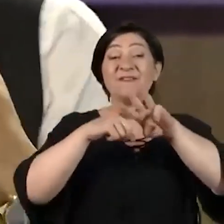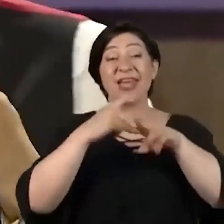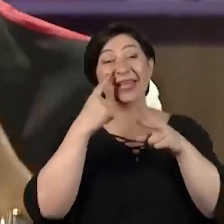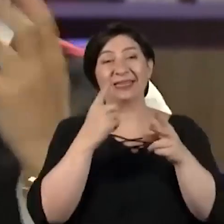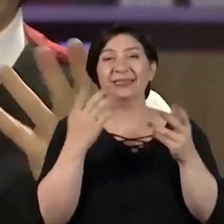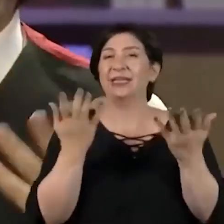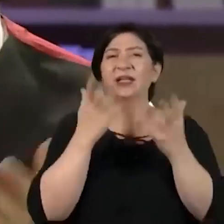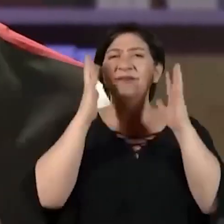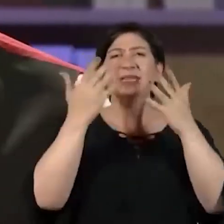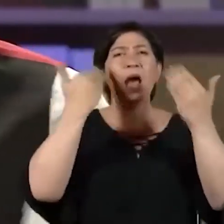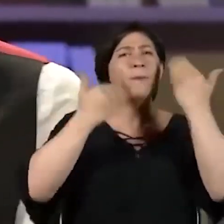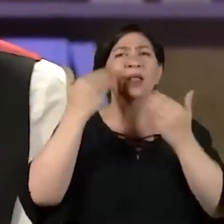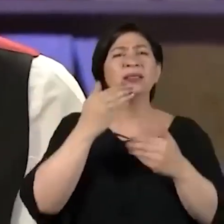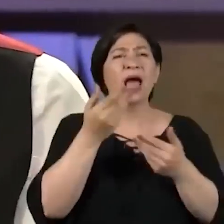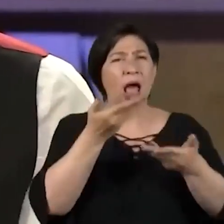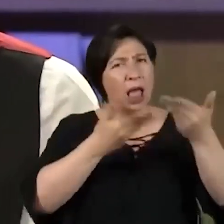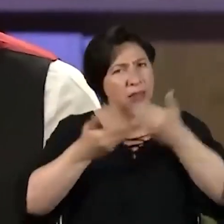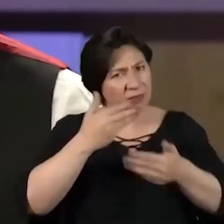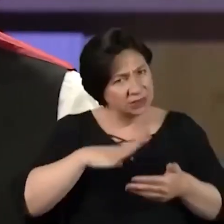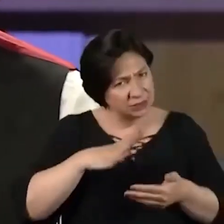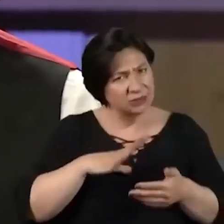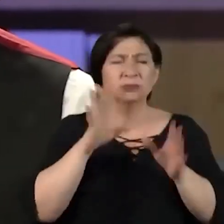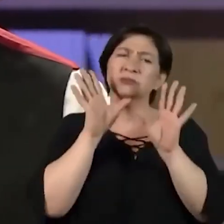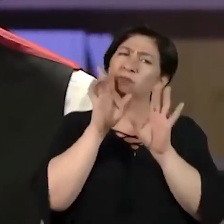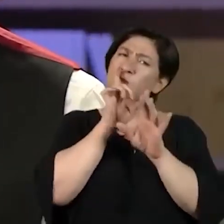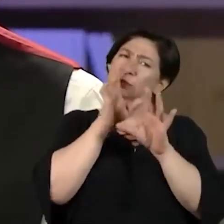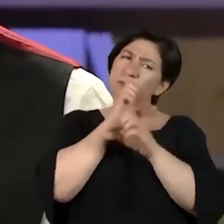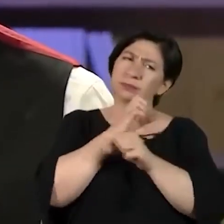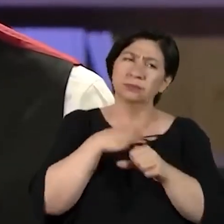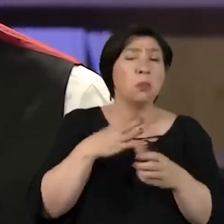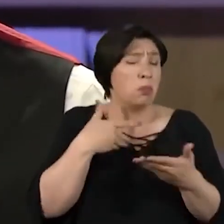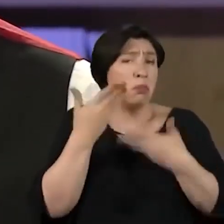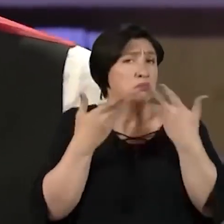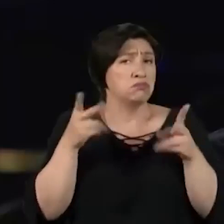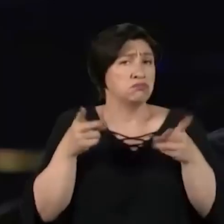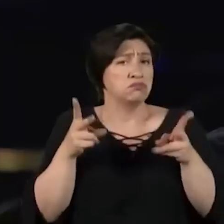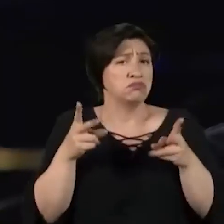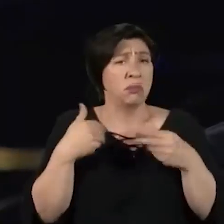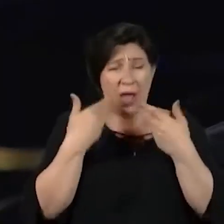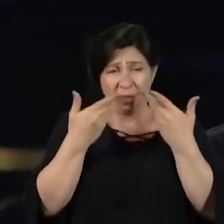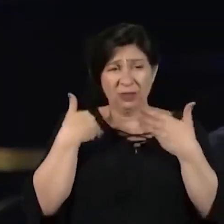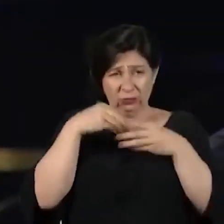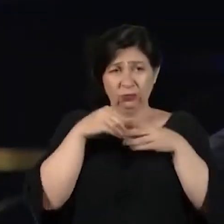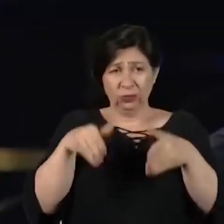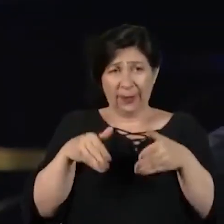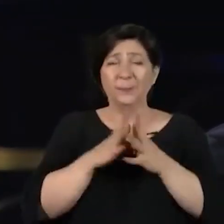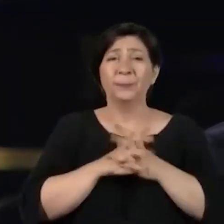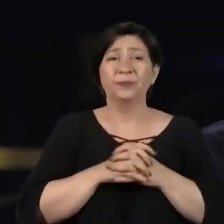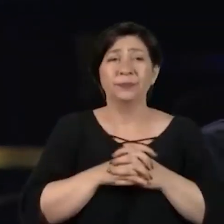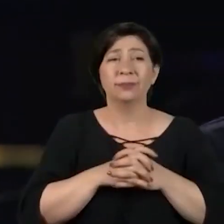kadar operasyonunuz var? Bana anlatmak ister misiniz? Saklamak mı istersiniz? Tabii ki anlatmak isterim. Peki, anlatmak efendim. İçin buradayım zaten. Peki.